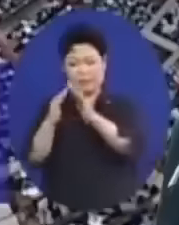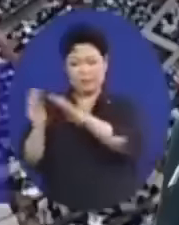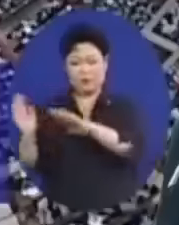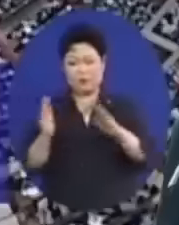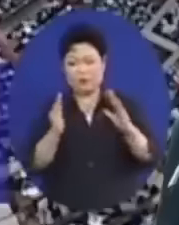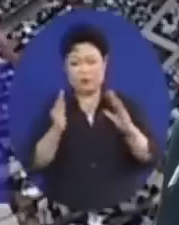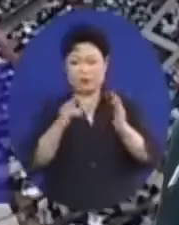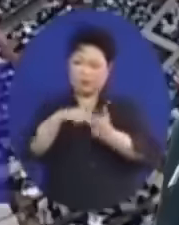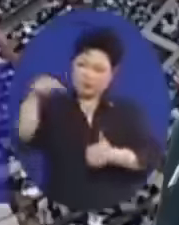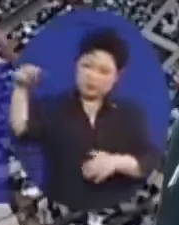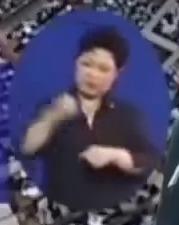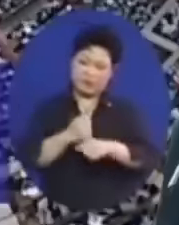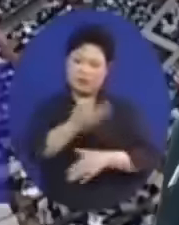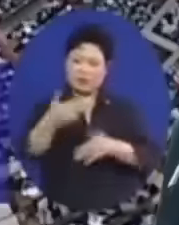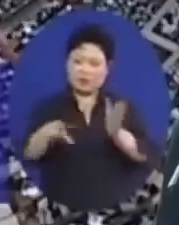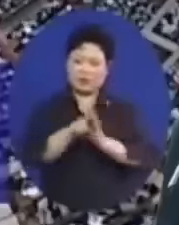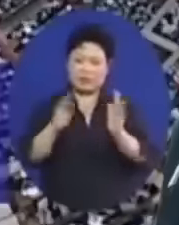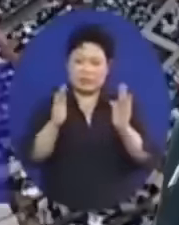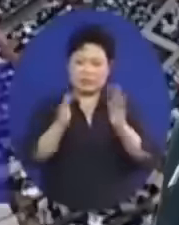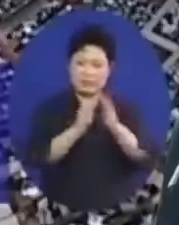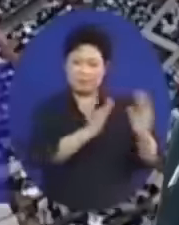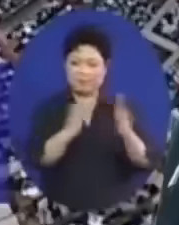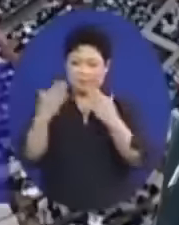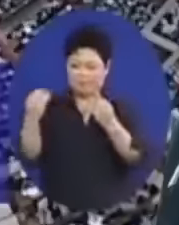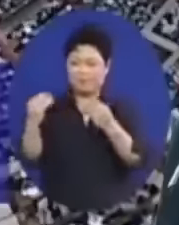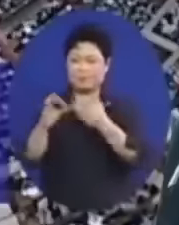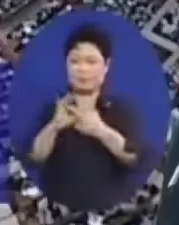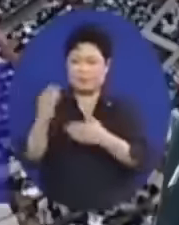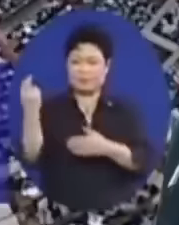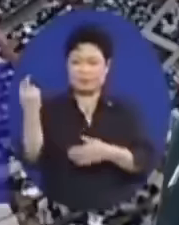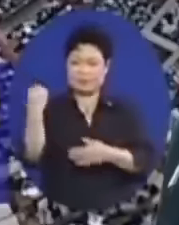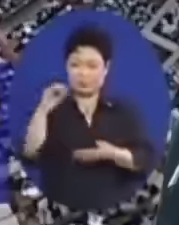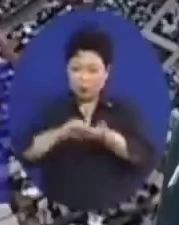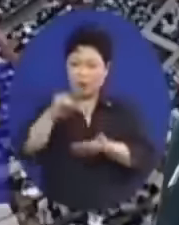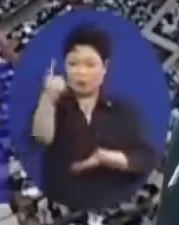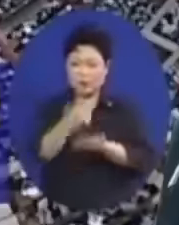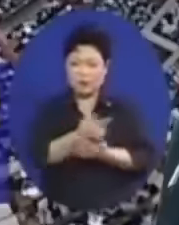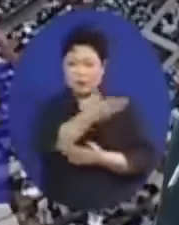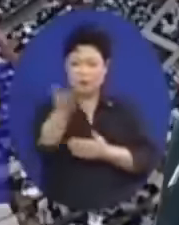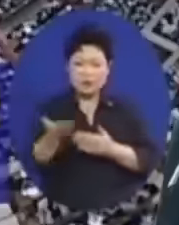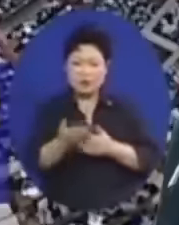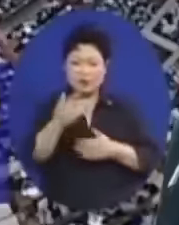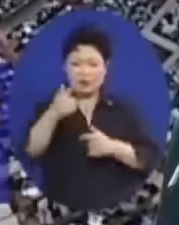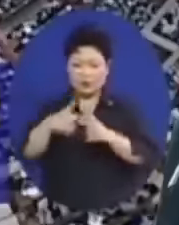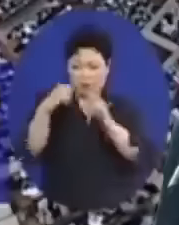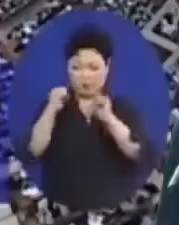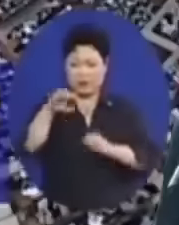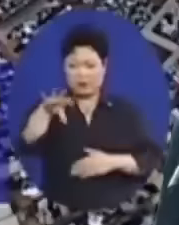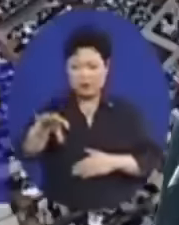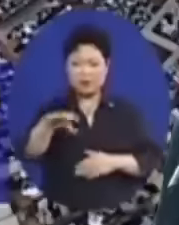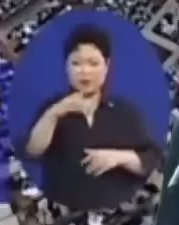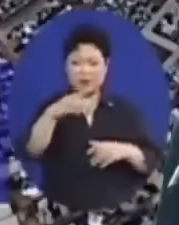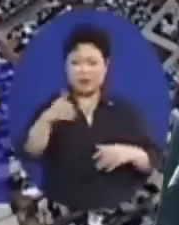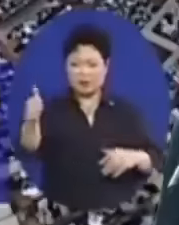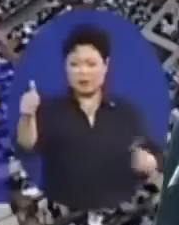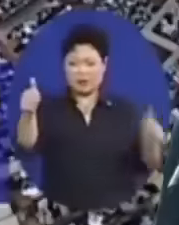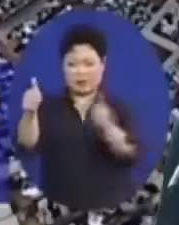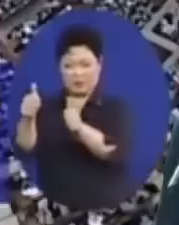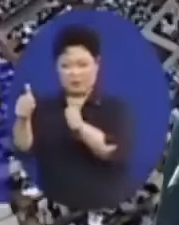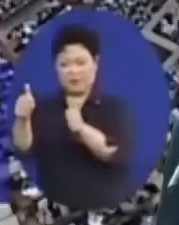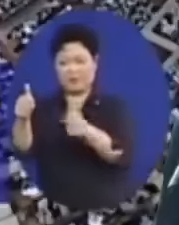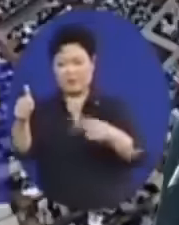예비하러 가노니 가서 너희를 위하여 거처를 예비하면 내가 다시 와서 너희를 내게로 영접하여 나 있는 곳에 너희도 있게